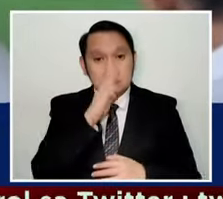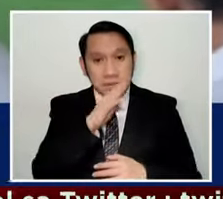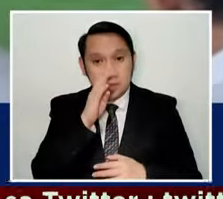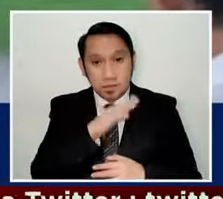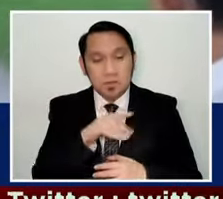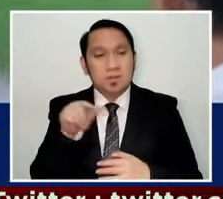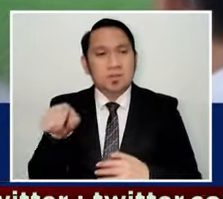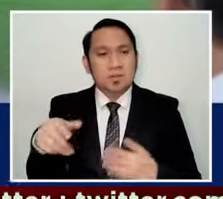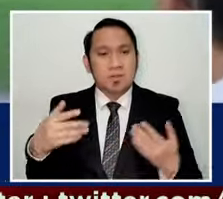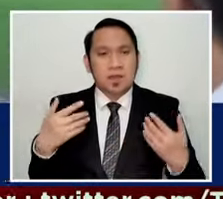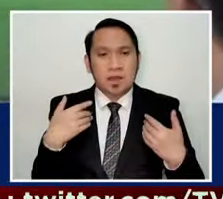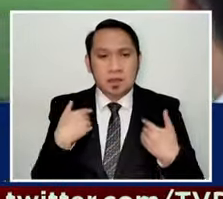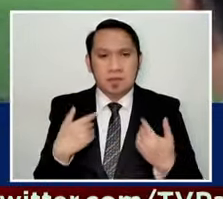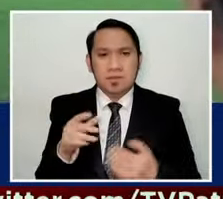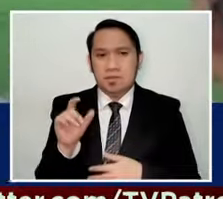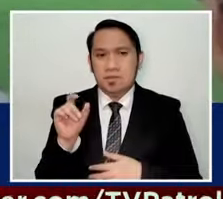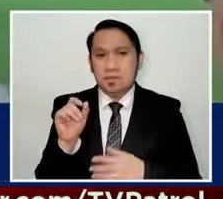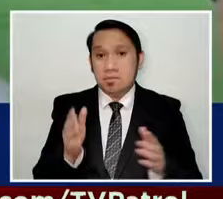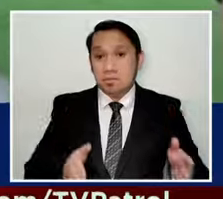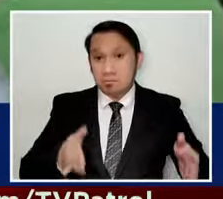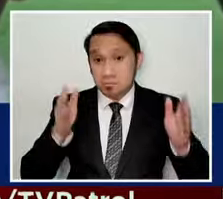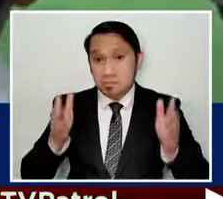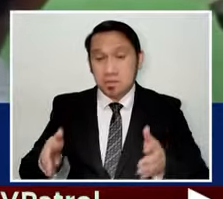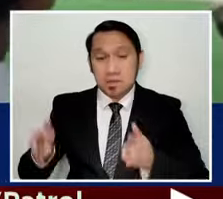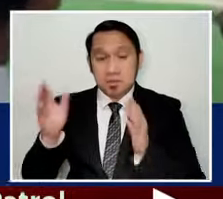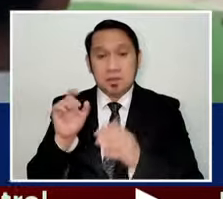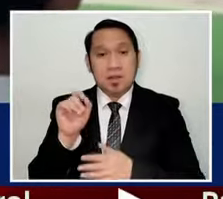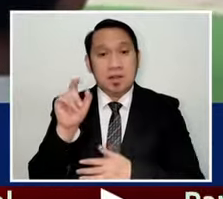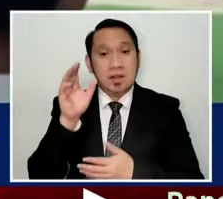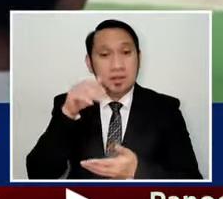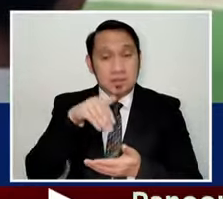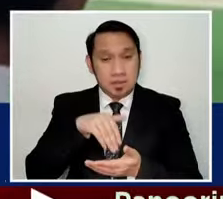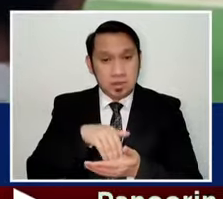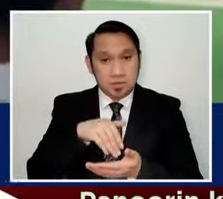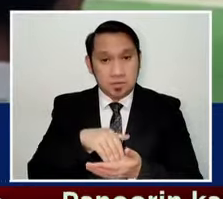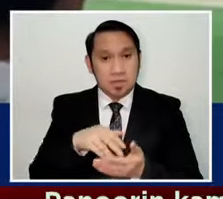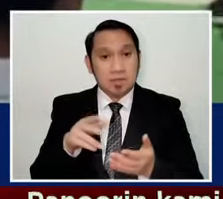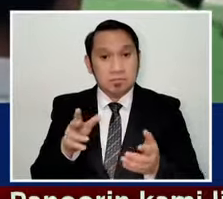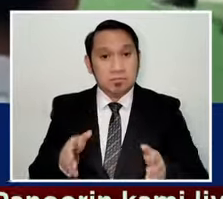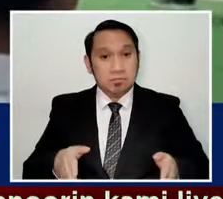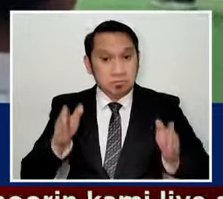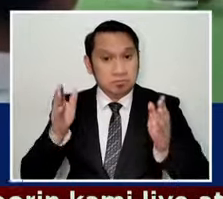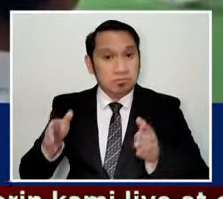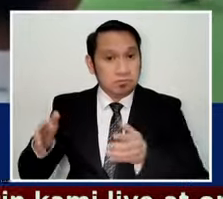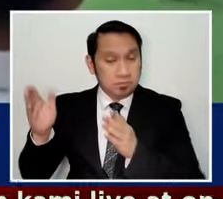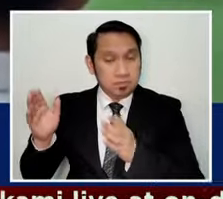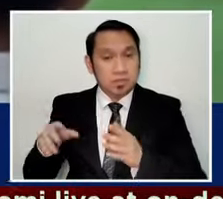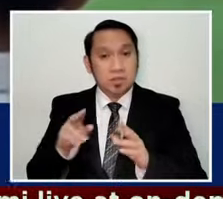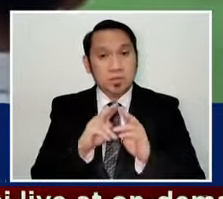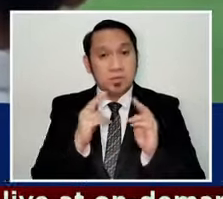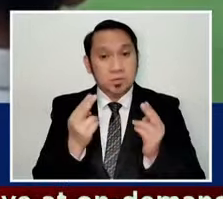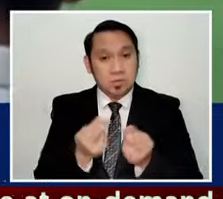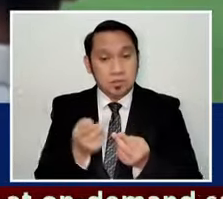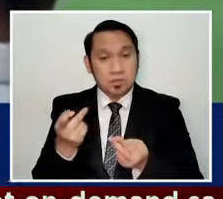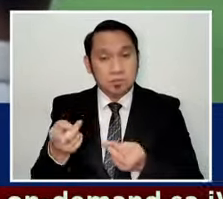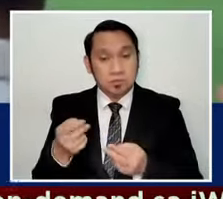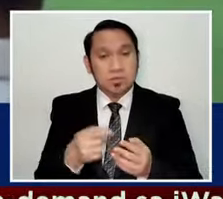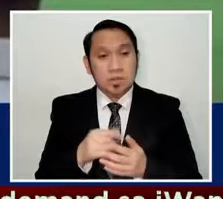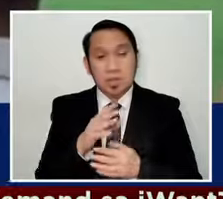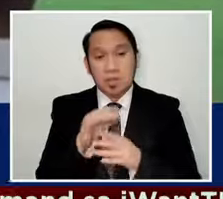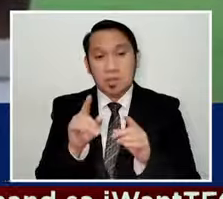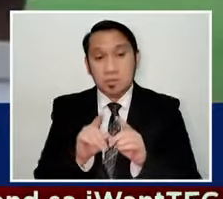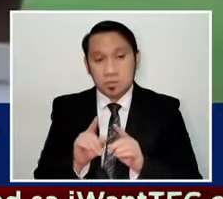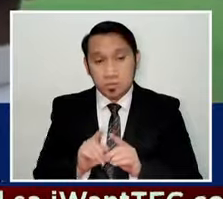towers na may 11,800 units ang itatayo sa Barangay Concepcion Pequeña, habang pitong medium